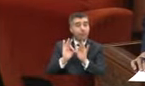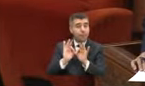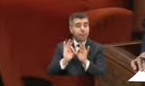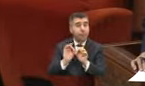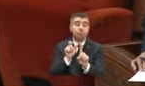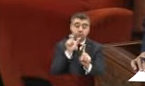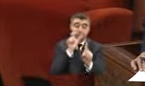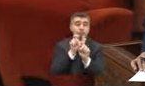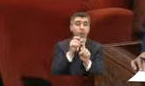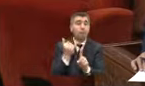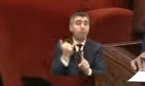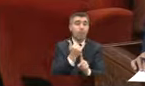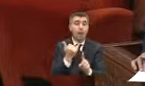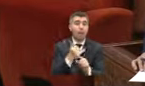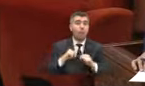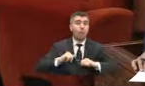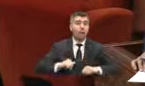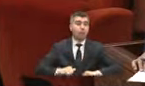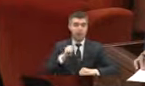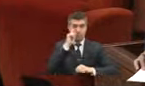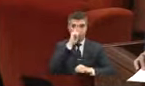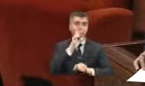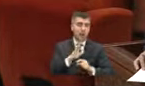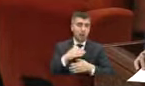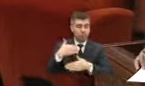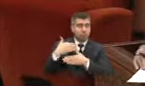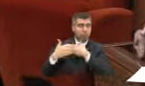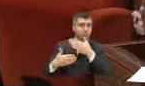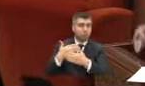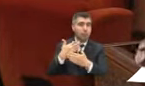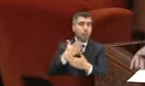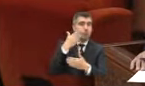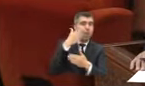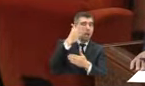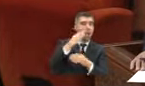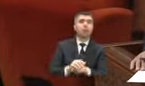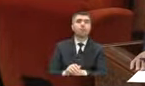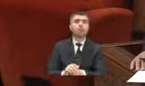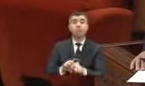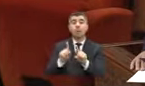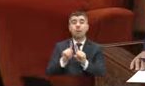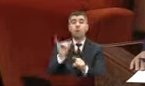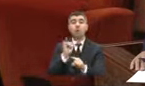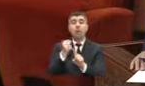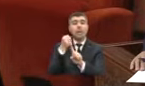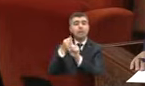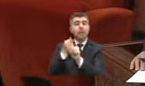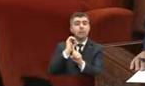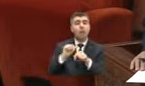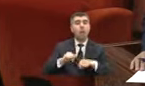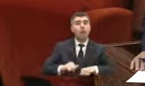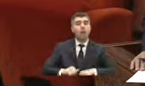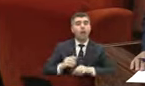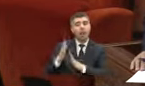أحد البرامج التي أفرزتها السياسة العمومية مدن بدون أطفال في الشارع، وفي هذا الإطار اهتمينا